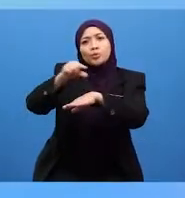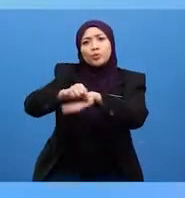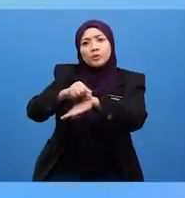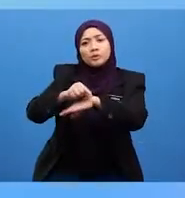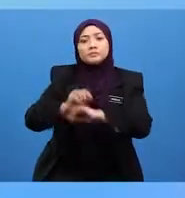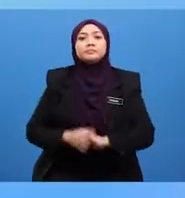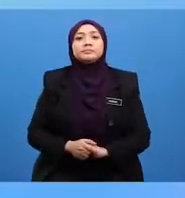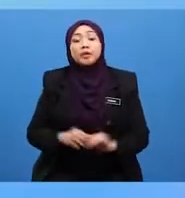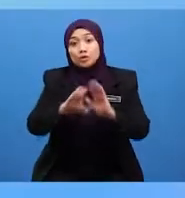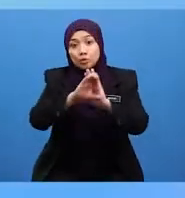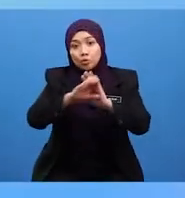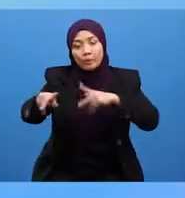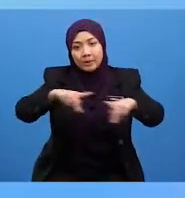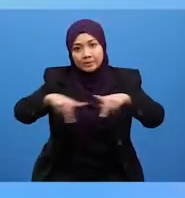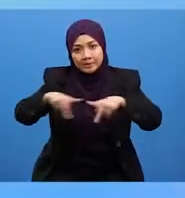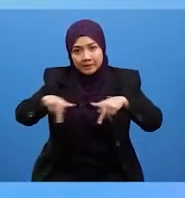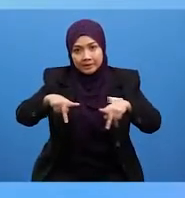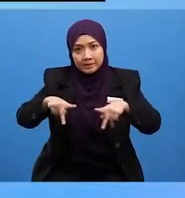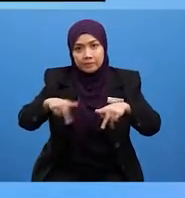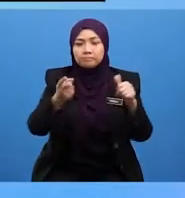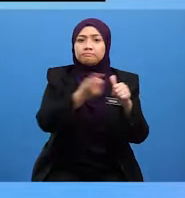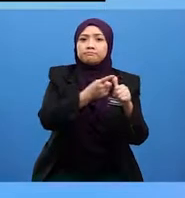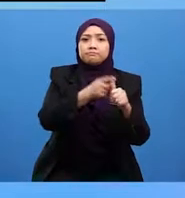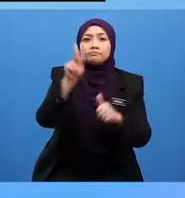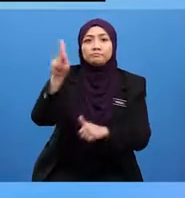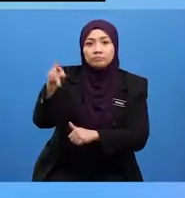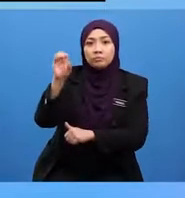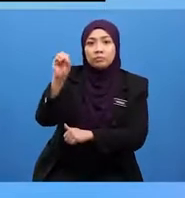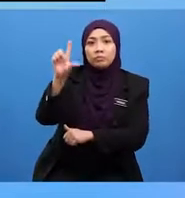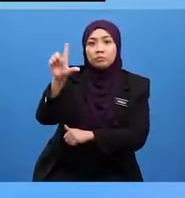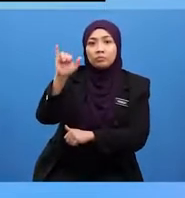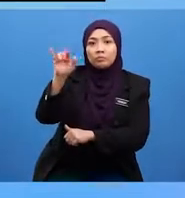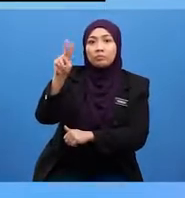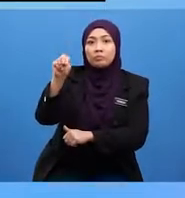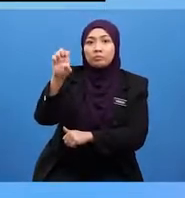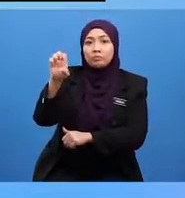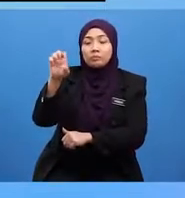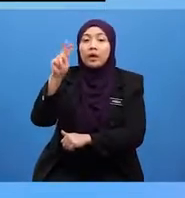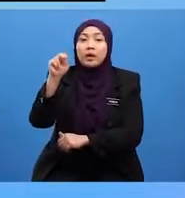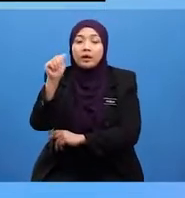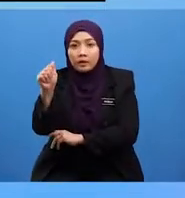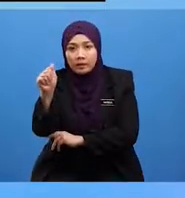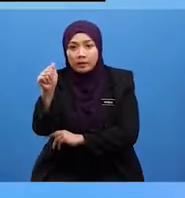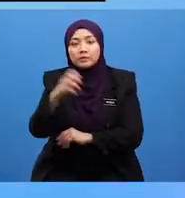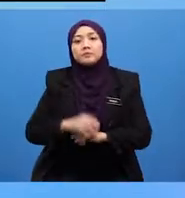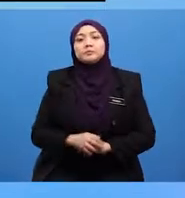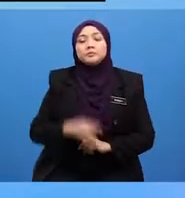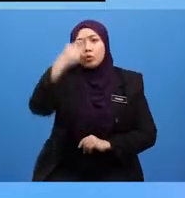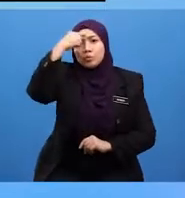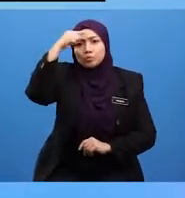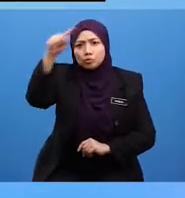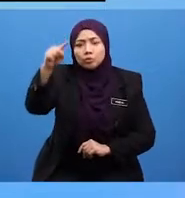Bagi contoh plastik yang pertama iaitu polietilena, kegunaannya adalah